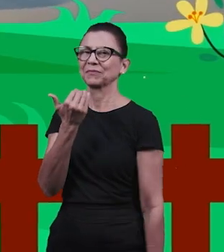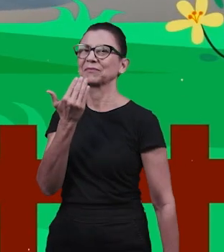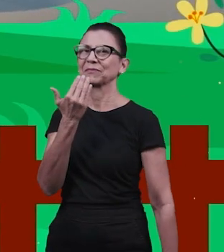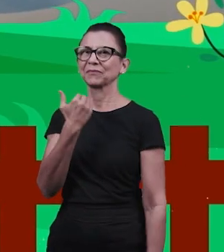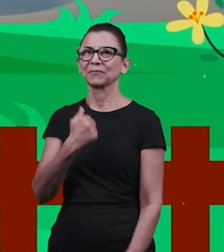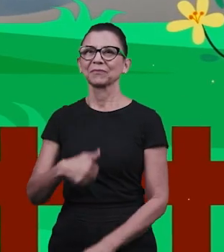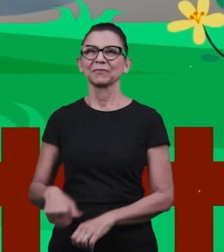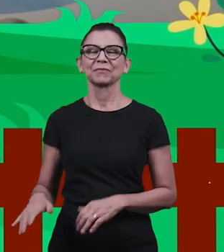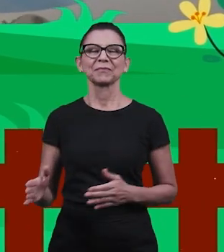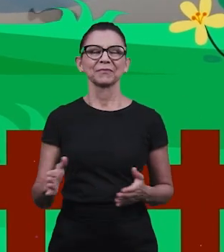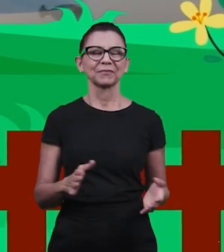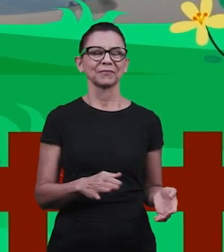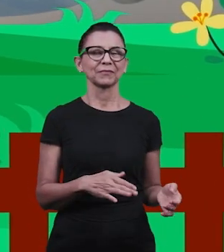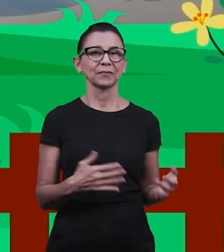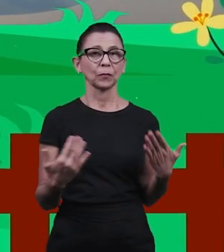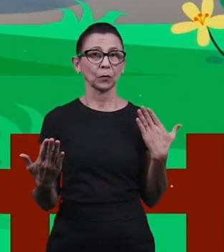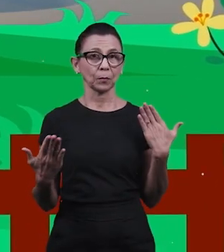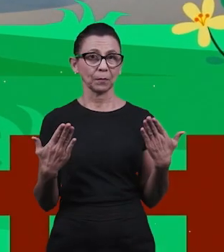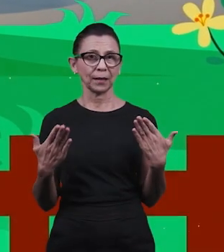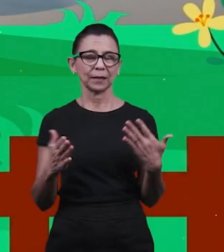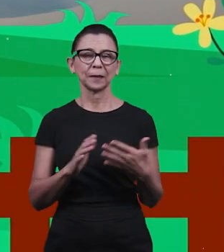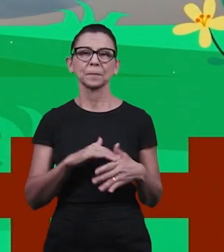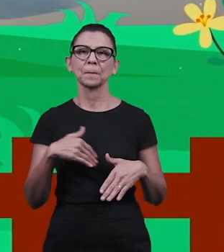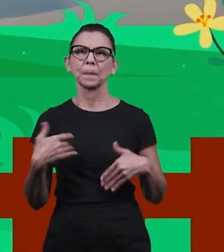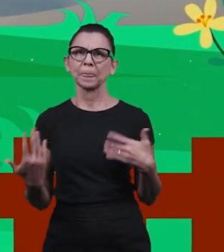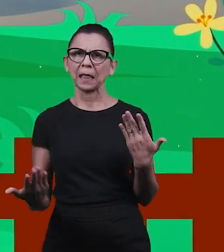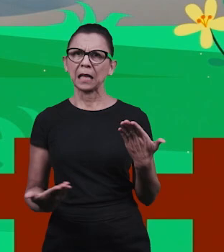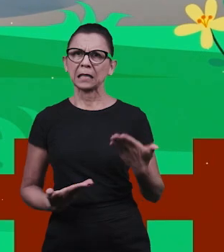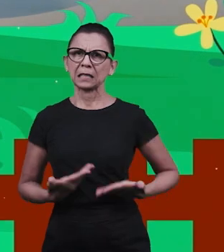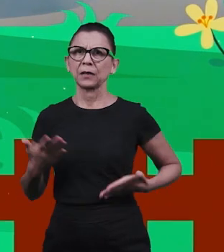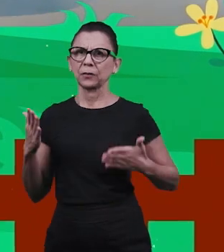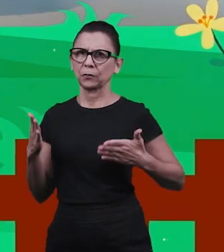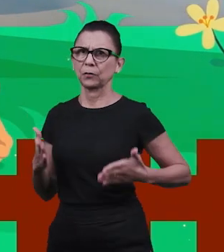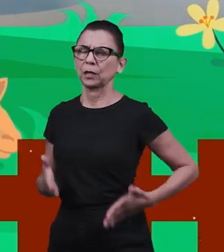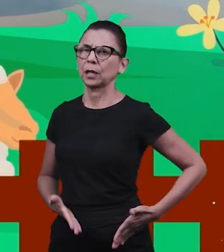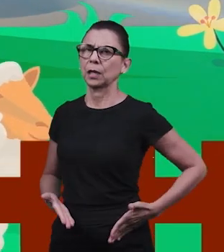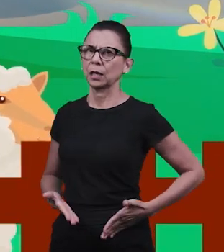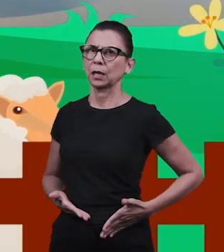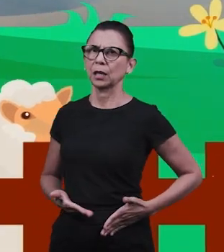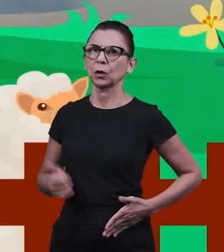Овечка никогда не покидай своего загона.